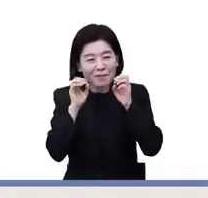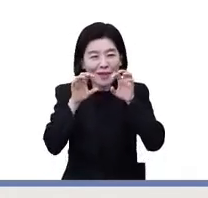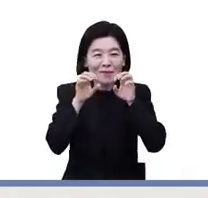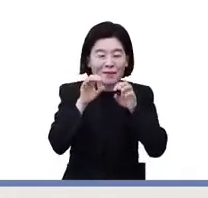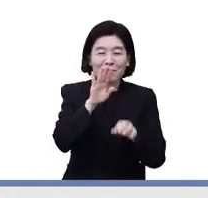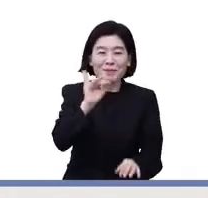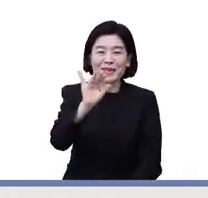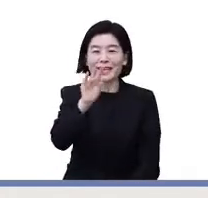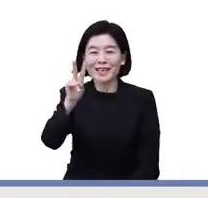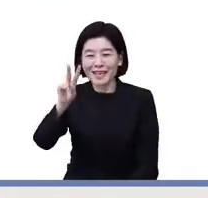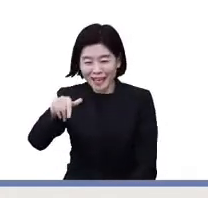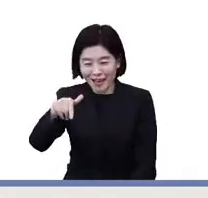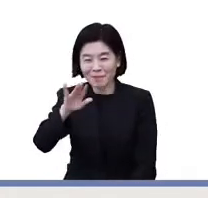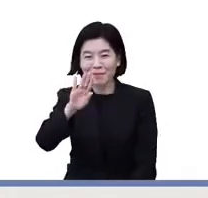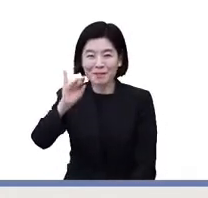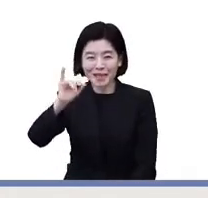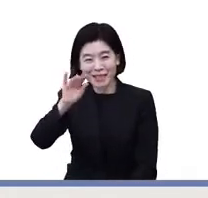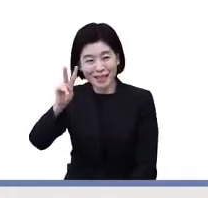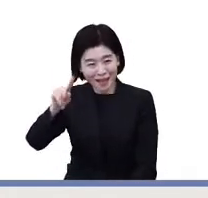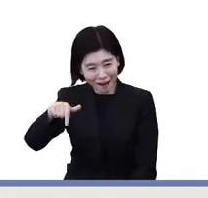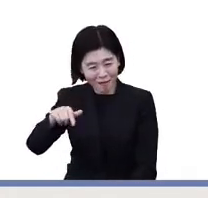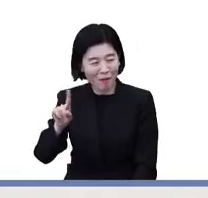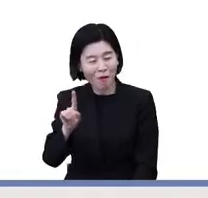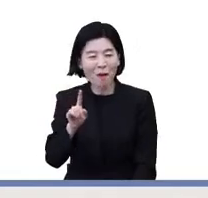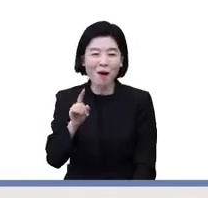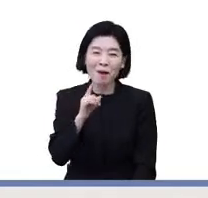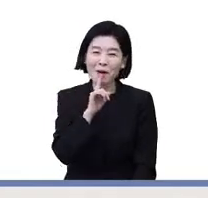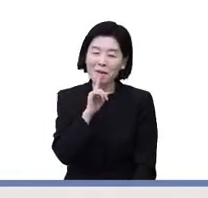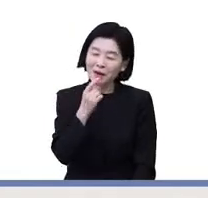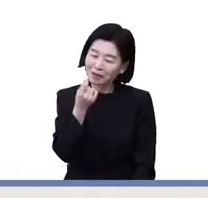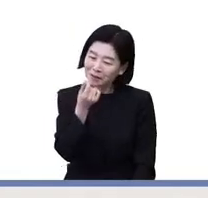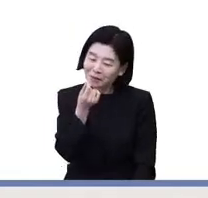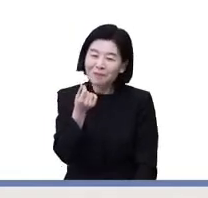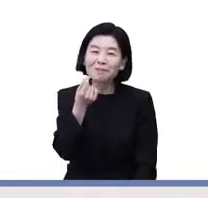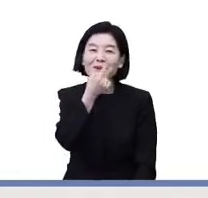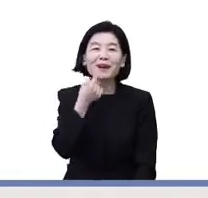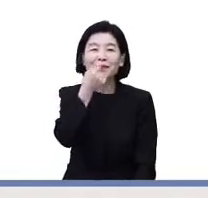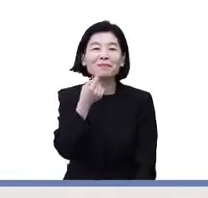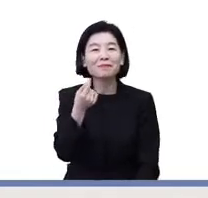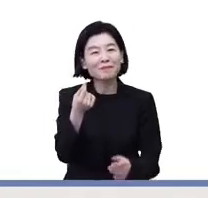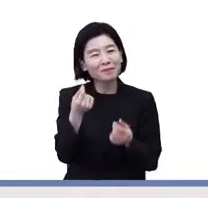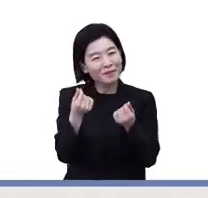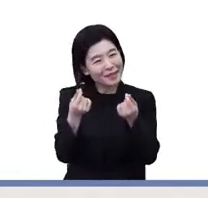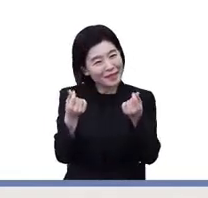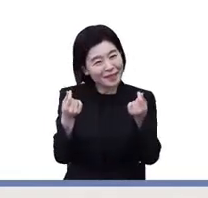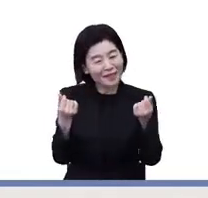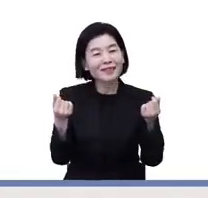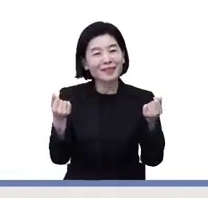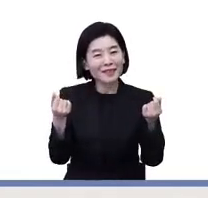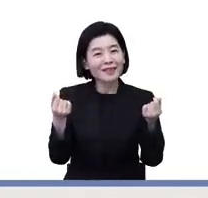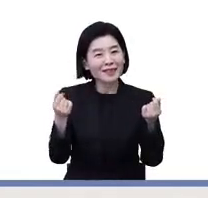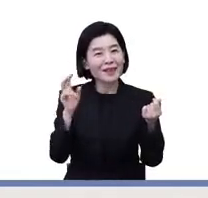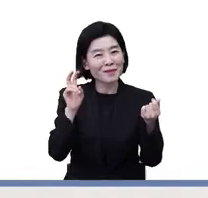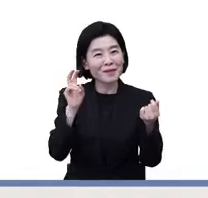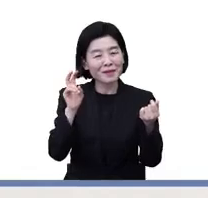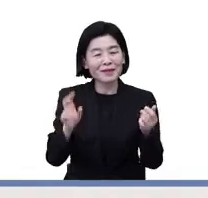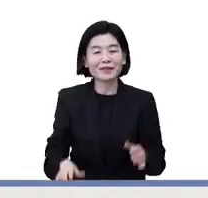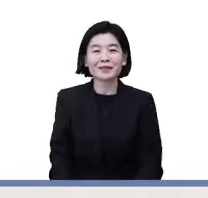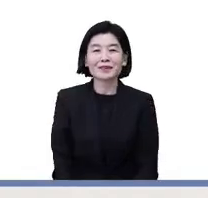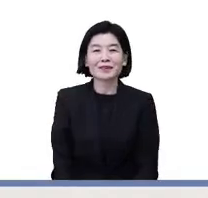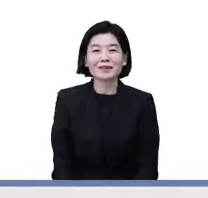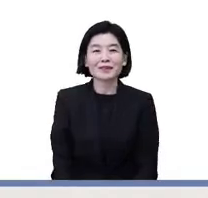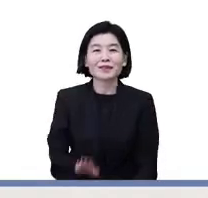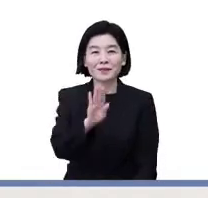삐약삐약에서 삐아제로 귀여운 이름이셔 같고요. 우리나라 적어도 발음으로 보면 그에 영향이 있지 않았을까 하는 생각이 드는데요.